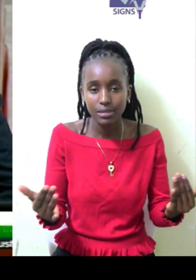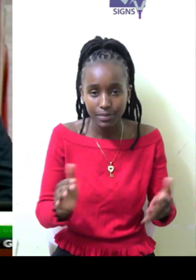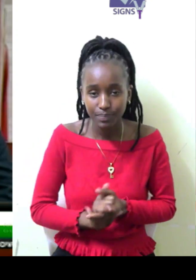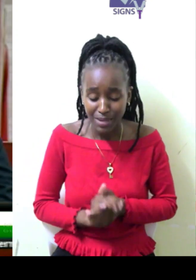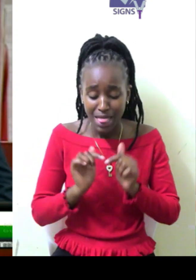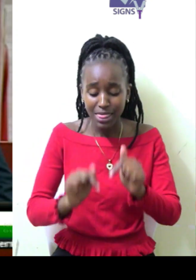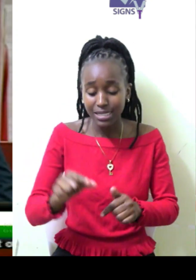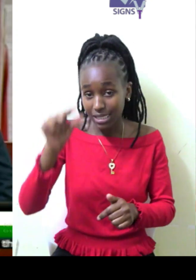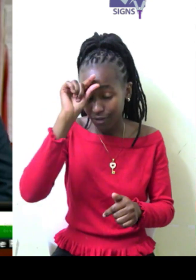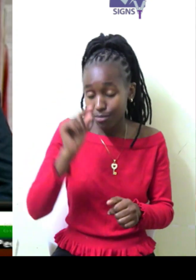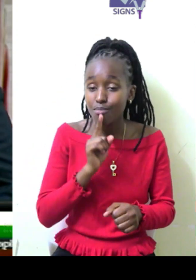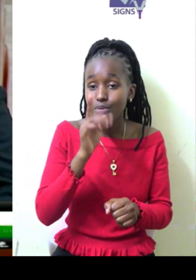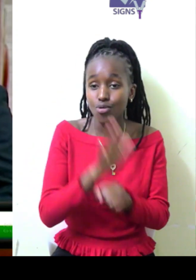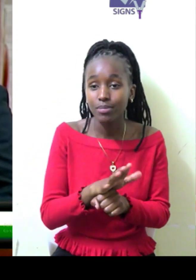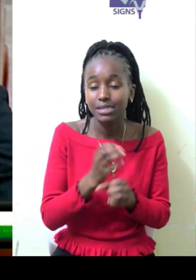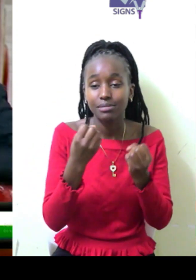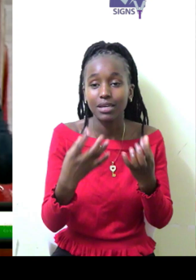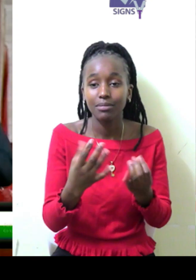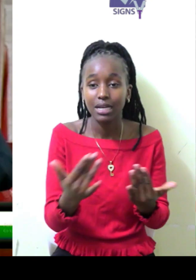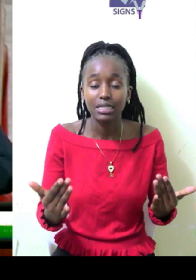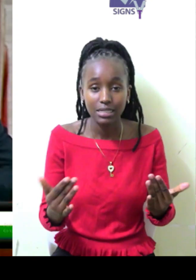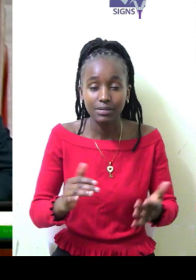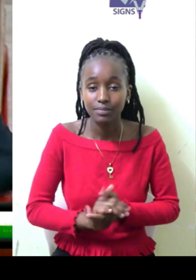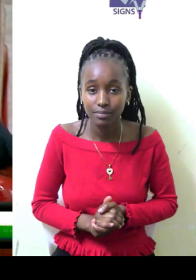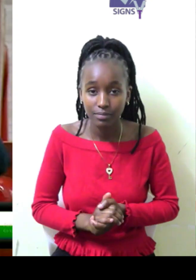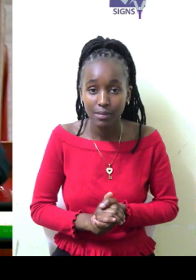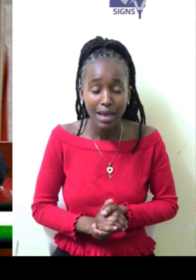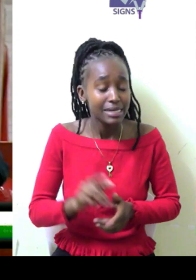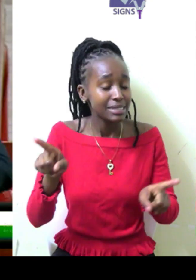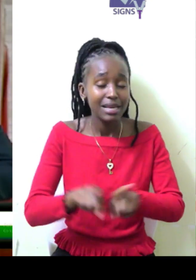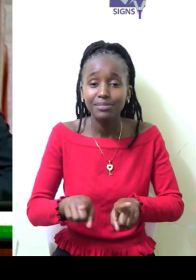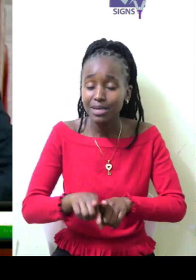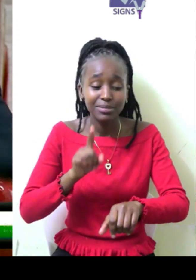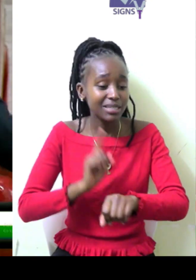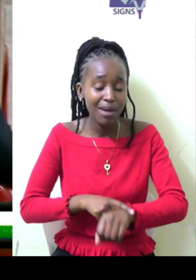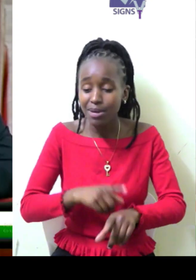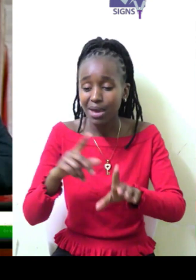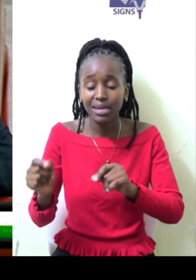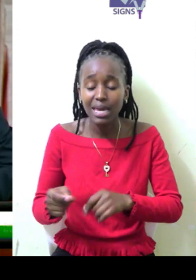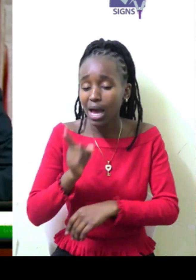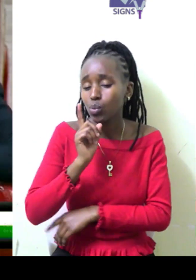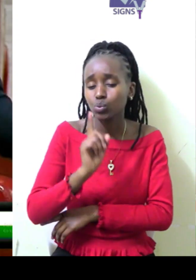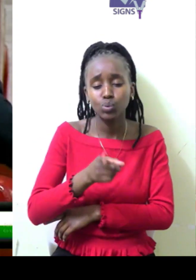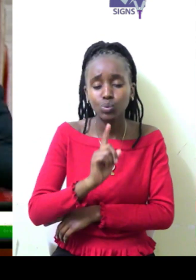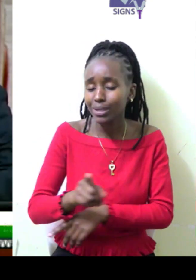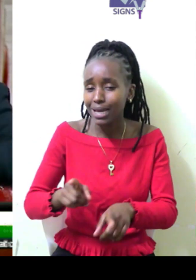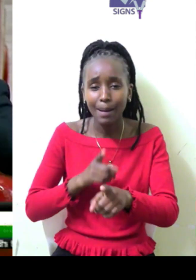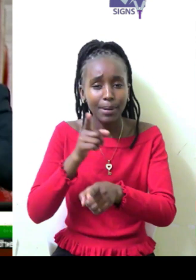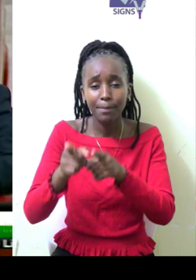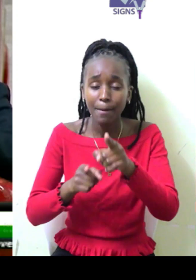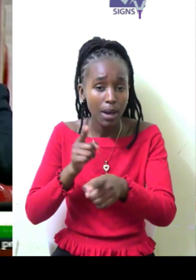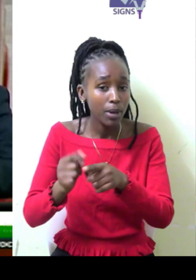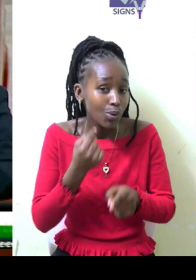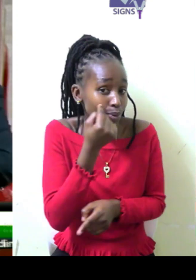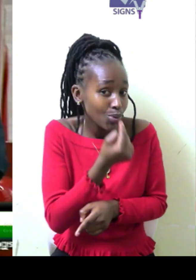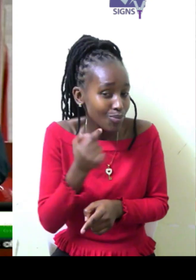Serikali hii imeahidi vya kutosha, na kama ni kulaumu pia imelaumu vya kutosha. Kile tunachotaka sahihi ni kuhakikisha